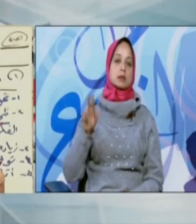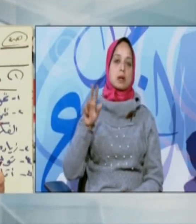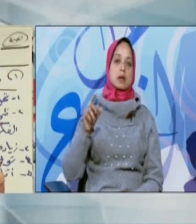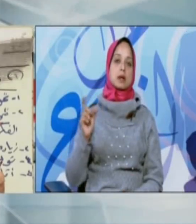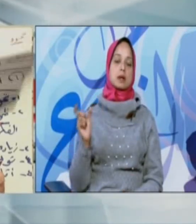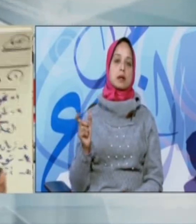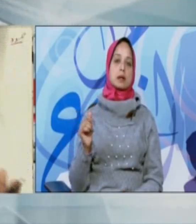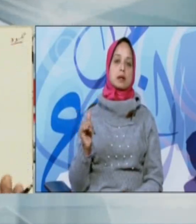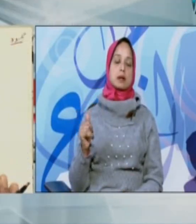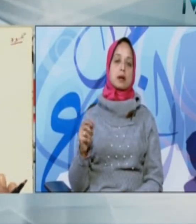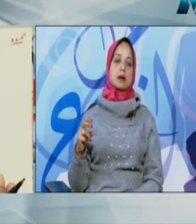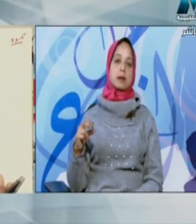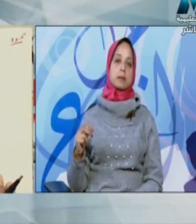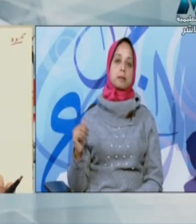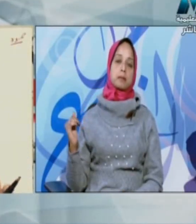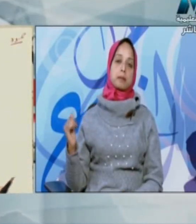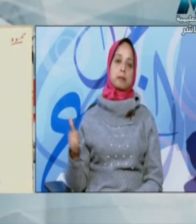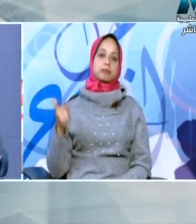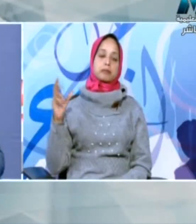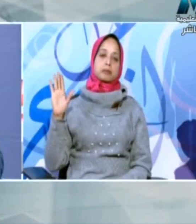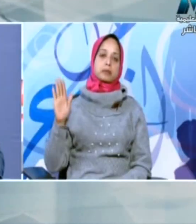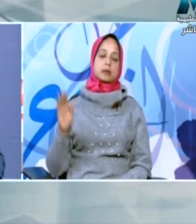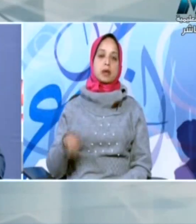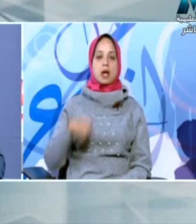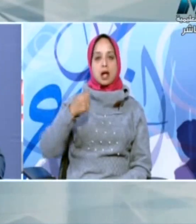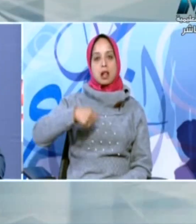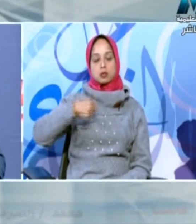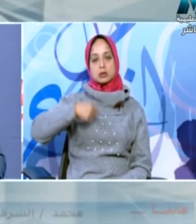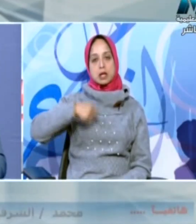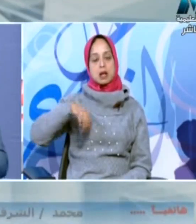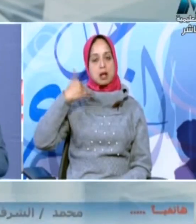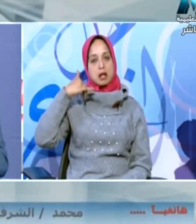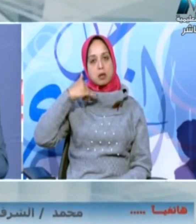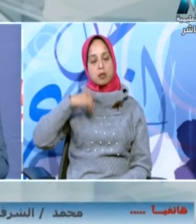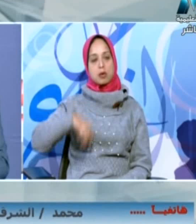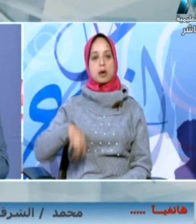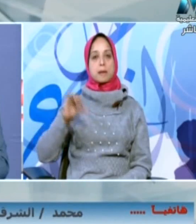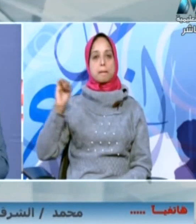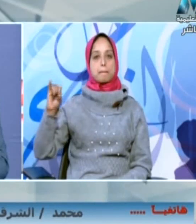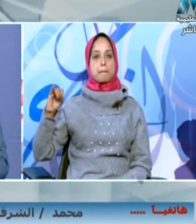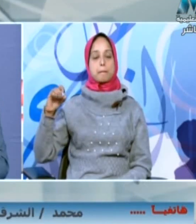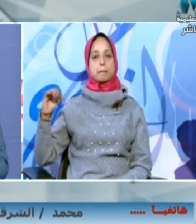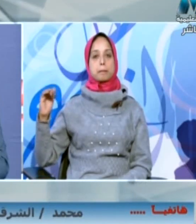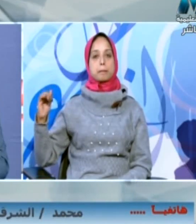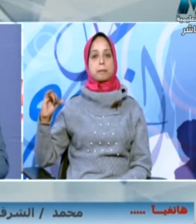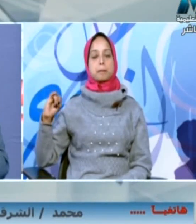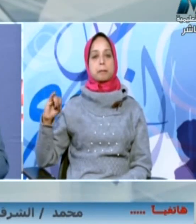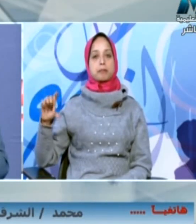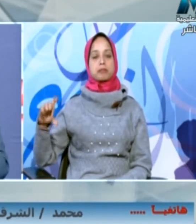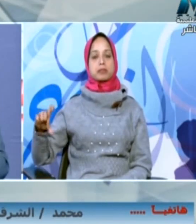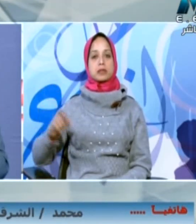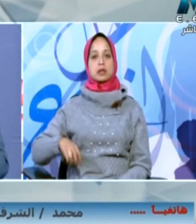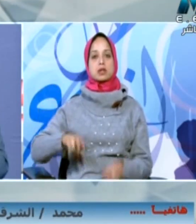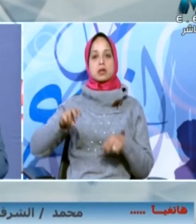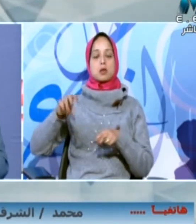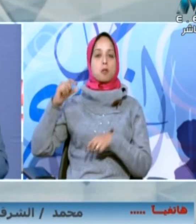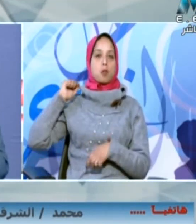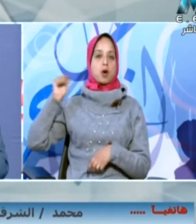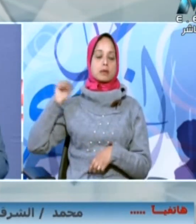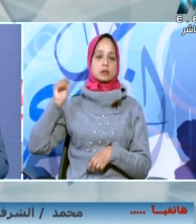من الشرقية معانا ونرجع لكم للفقرة تاني. السلام عليكم يا محمد. وعليكم السلام ورحمة الله. عامل إيه يا أبو حميد؟ الحمد لله كويس. الحمد لله،